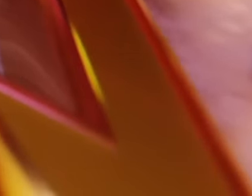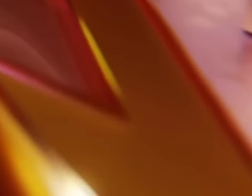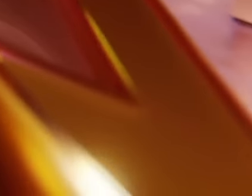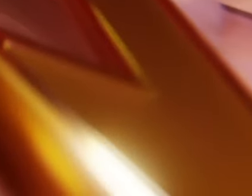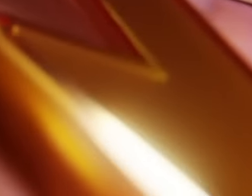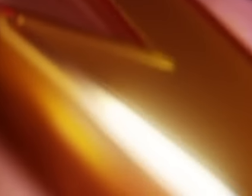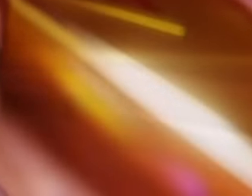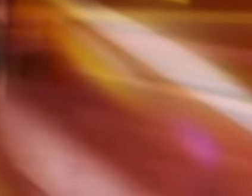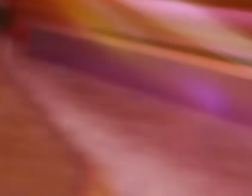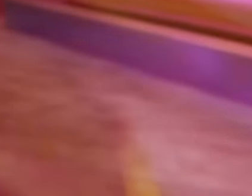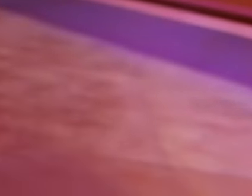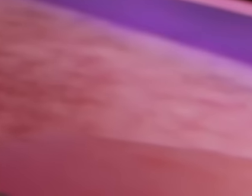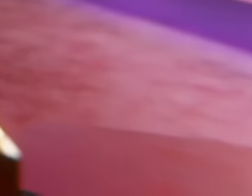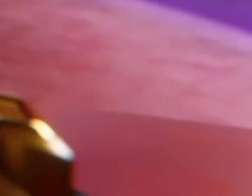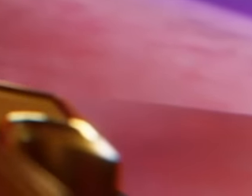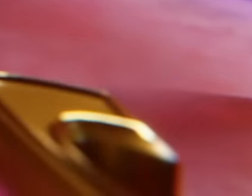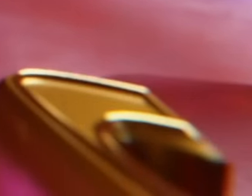يَا